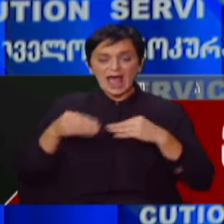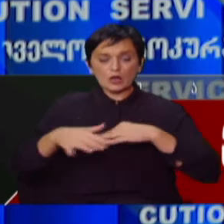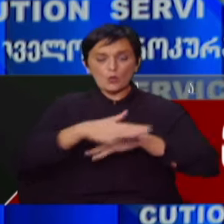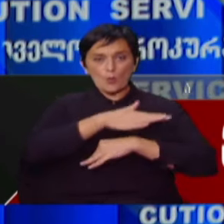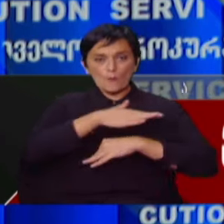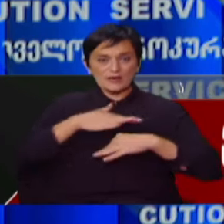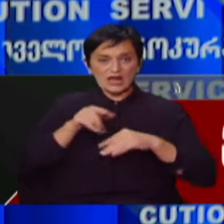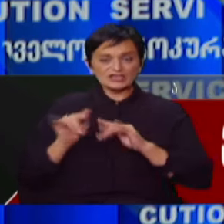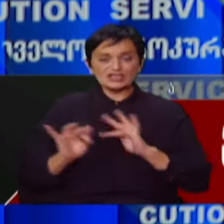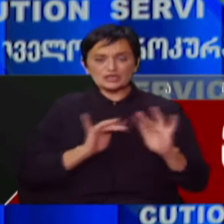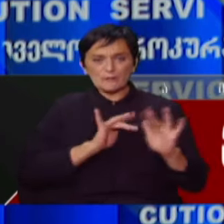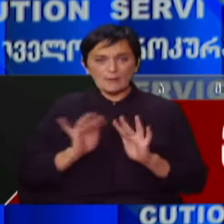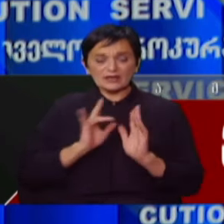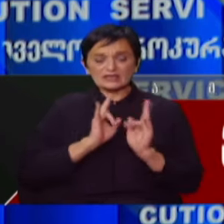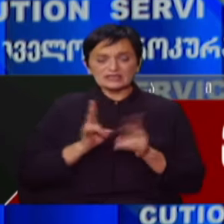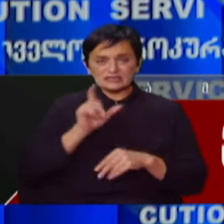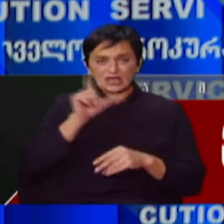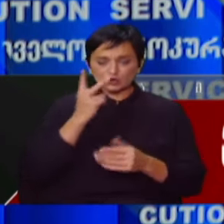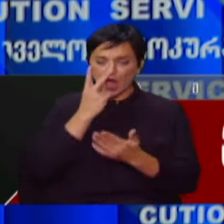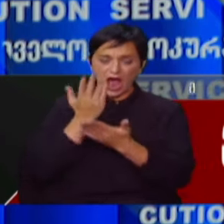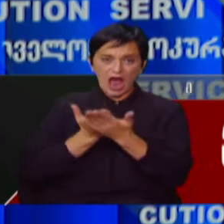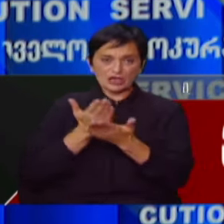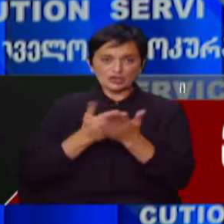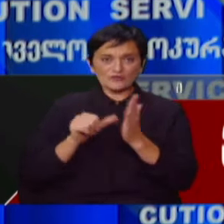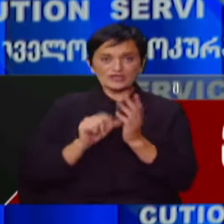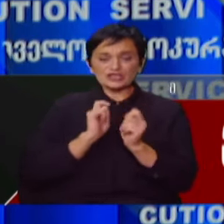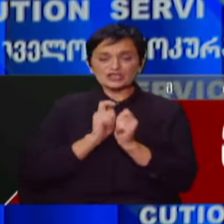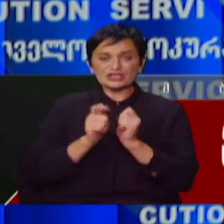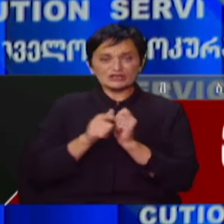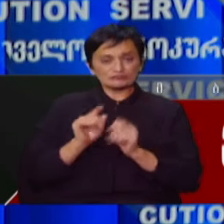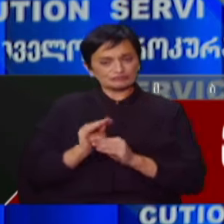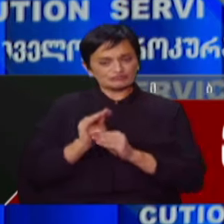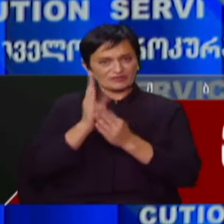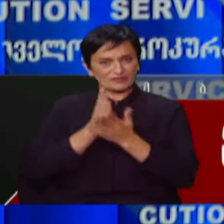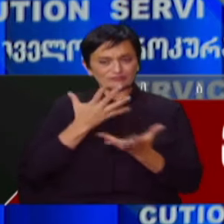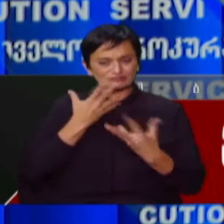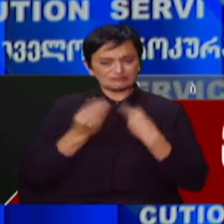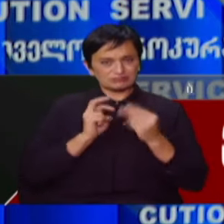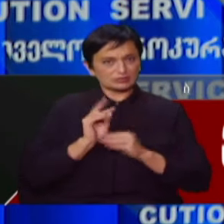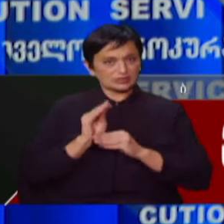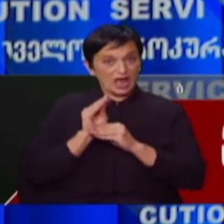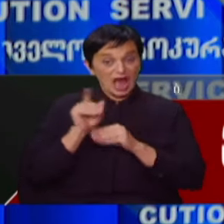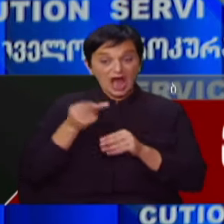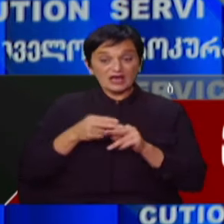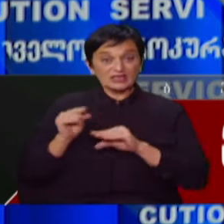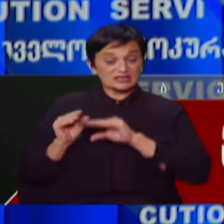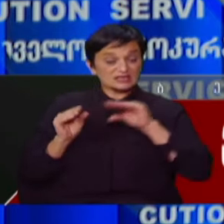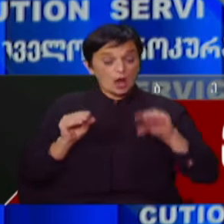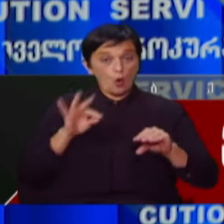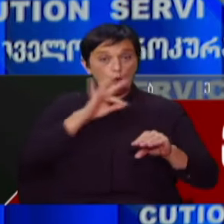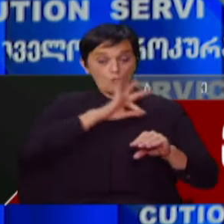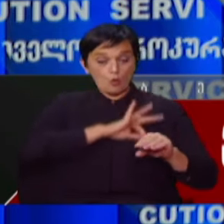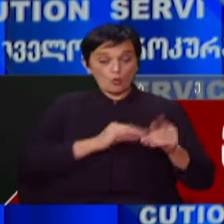პლატფორმებზე სიმულაციური ქმედებებით დაზარალებულებს აჩვენებდნენ ინვესტირებული თანხების ზრდას, ხოლო დაბანდებული თანხის და მოგების